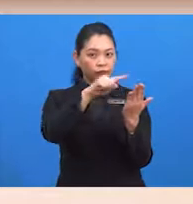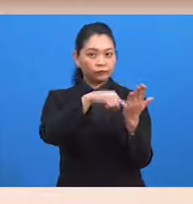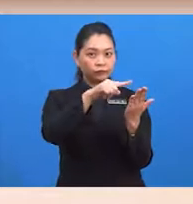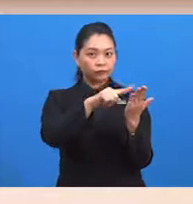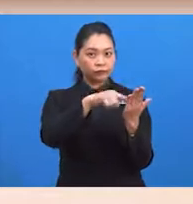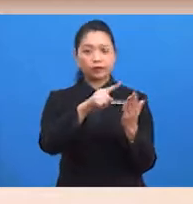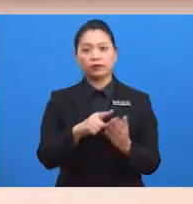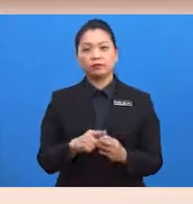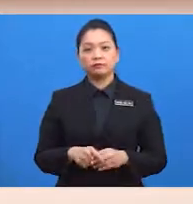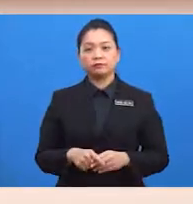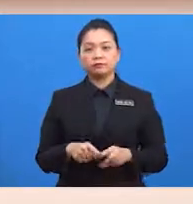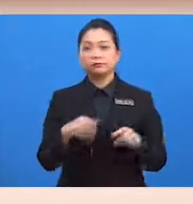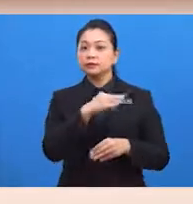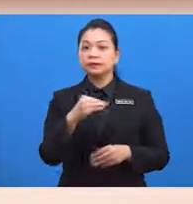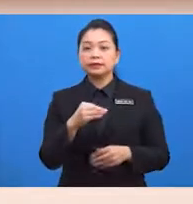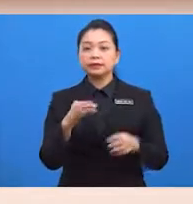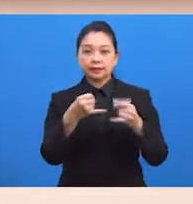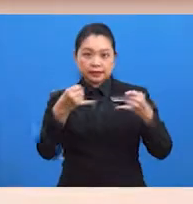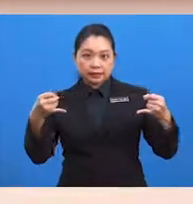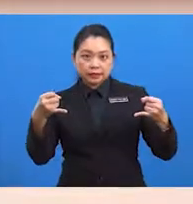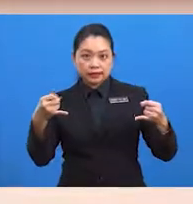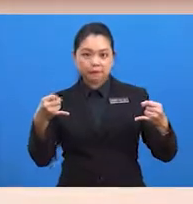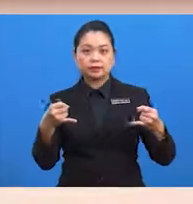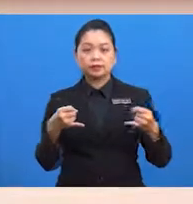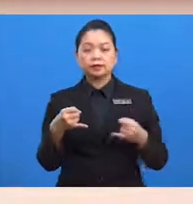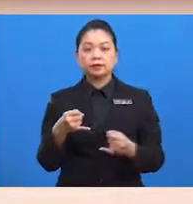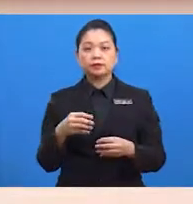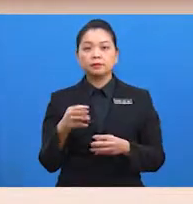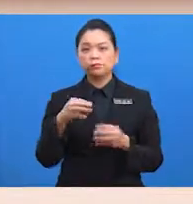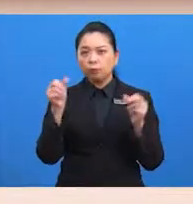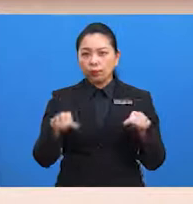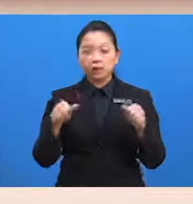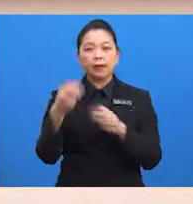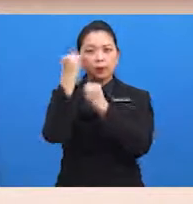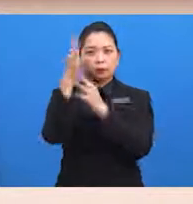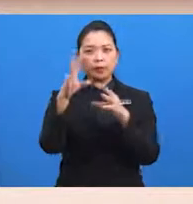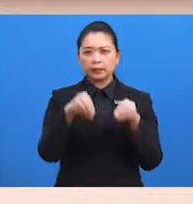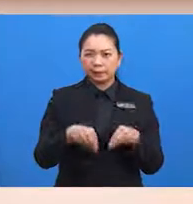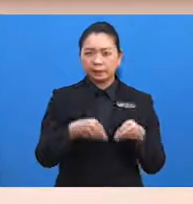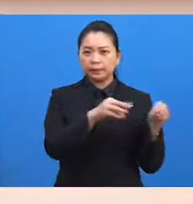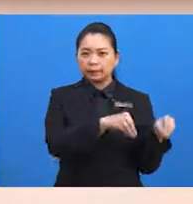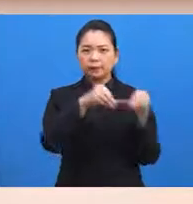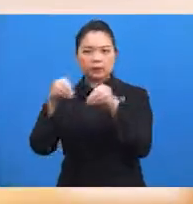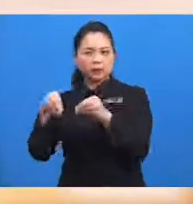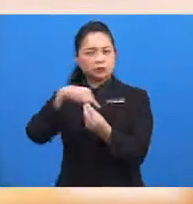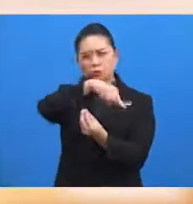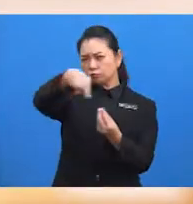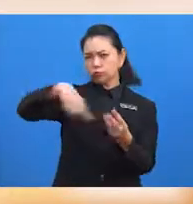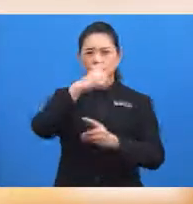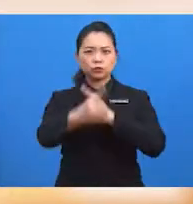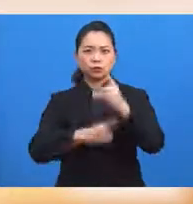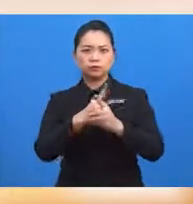kabel jenoptik membolehkan maklumat dapat dipindahkan ke serrated Unit